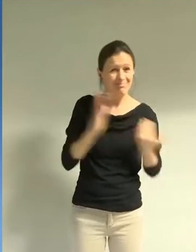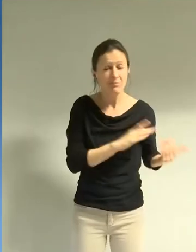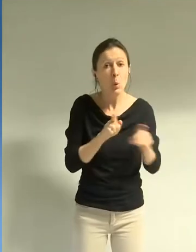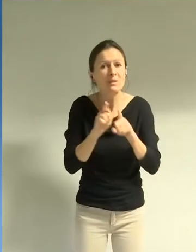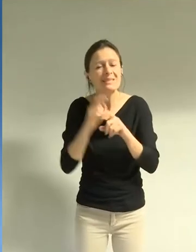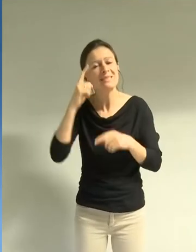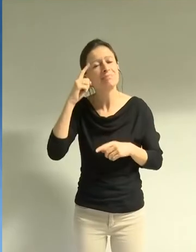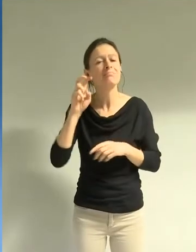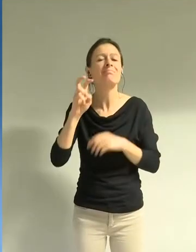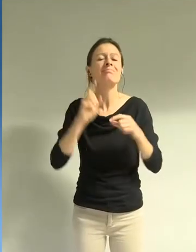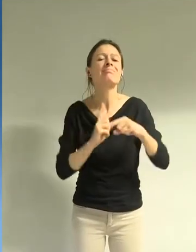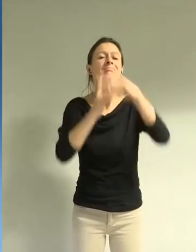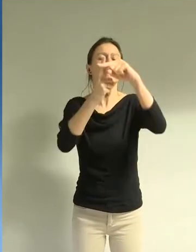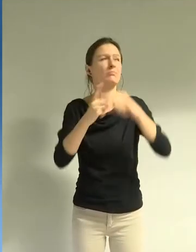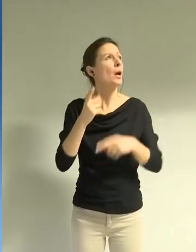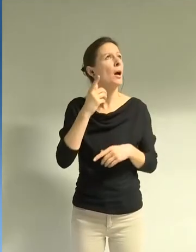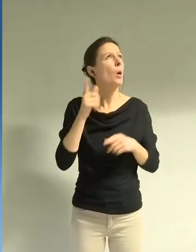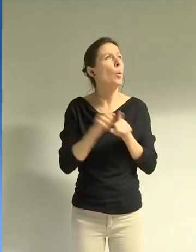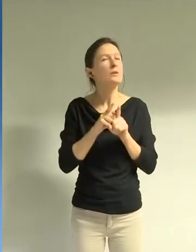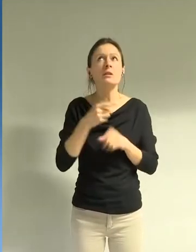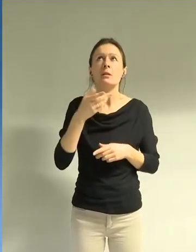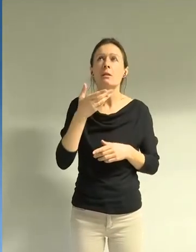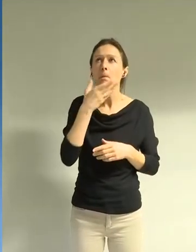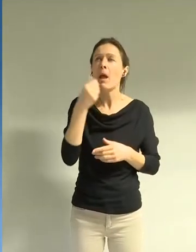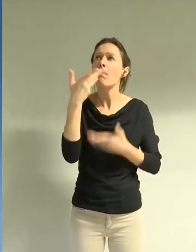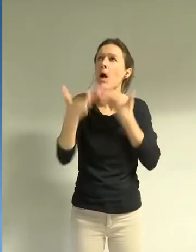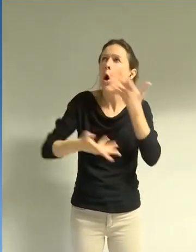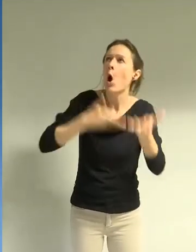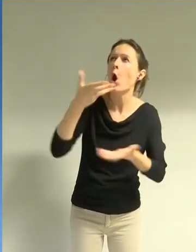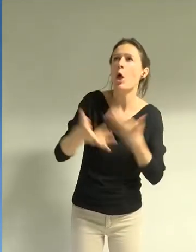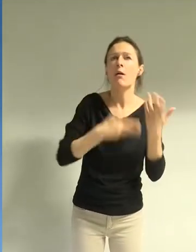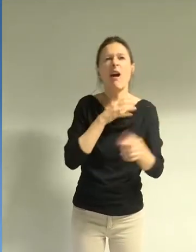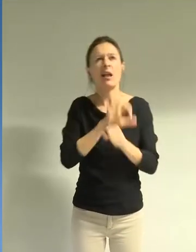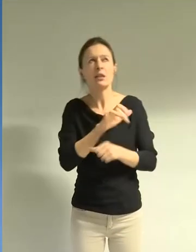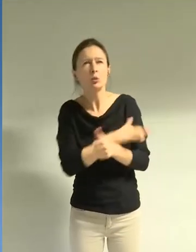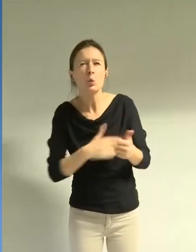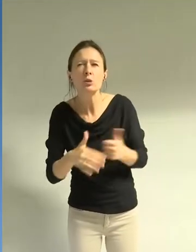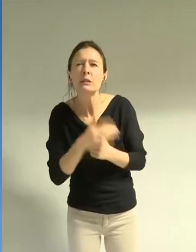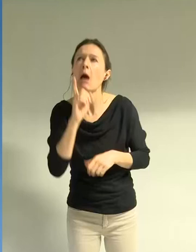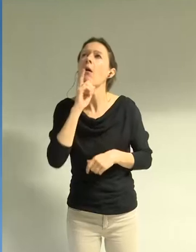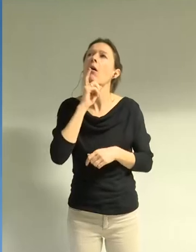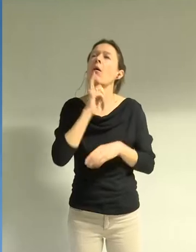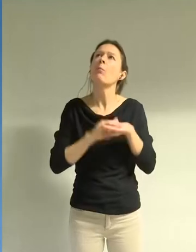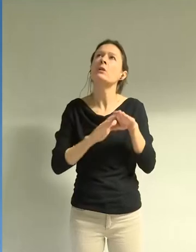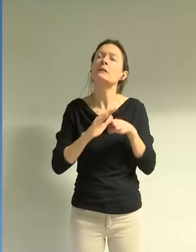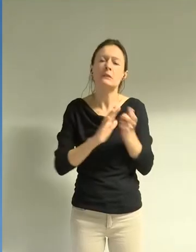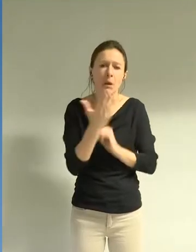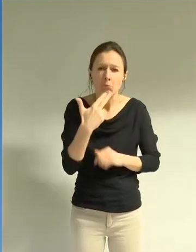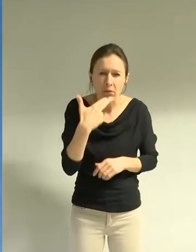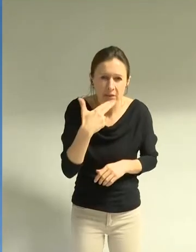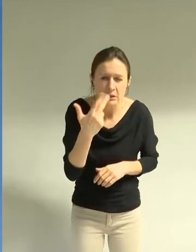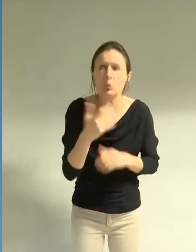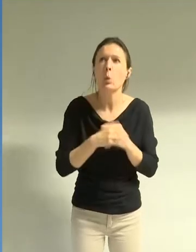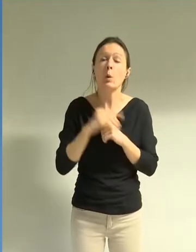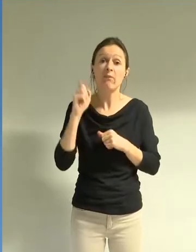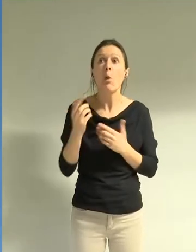j'y reviens juste après l'argument antisociales évidemment le perfectionnisme politique on aurait évidemment attendre de tout faire avec tout